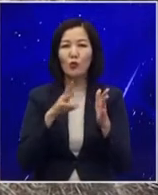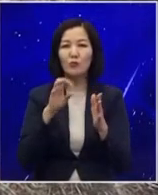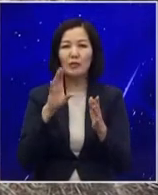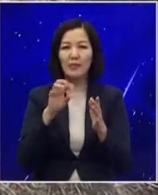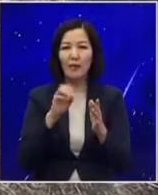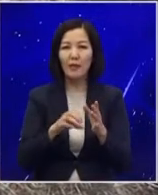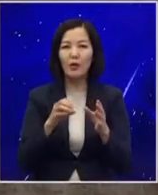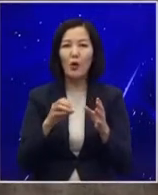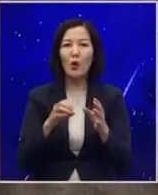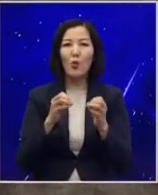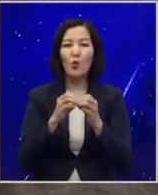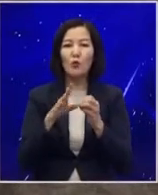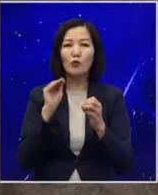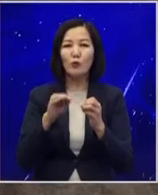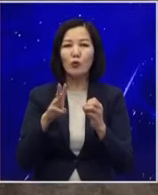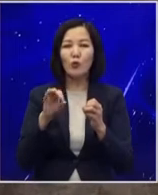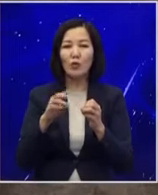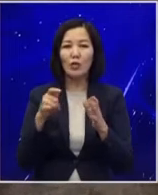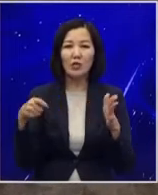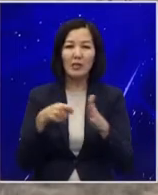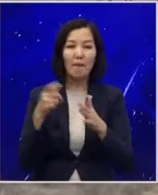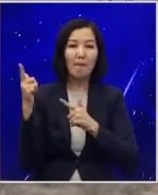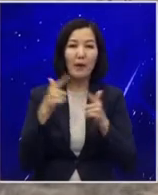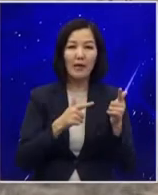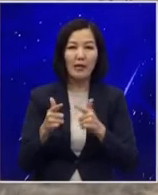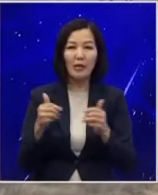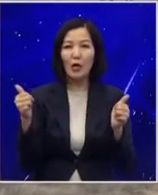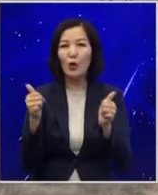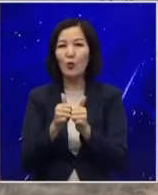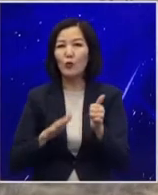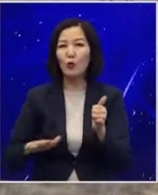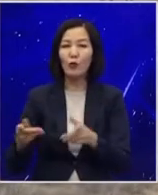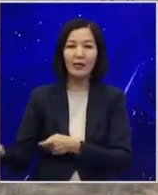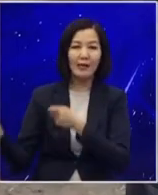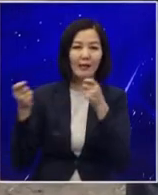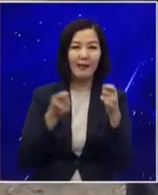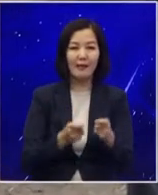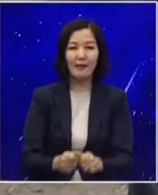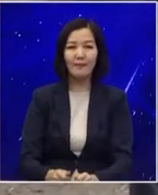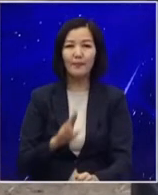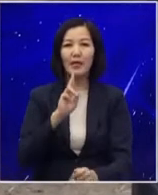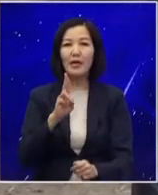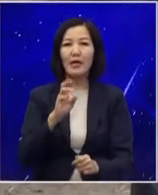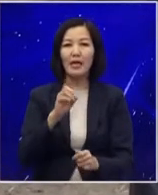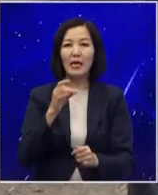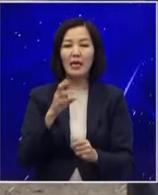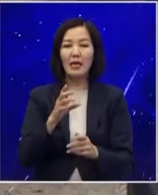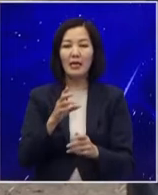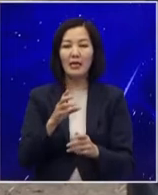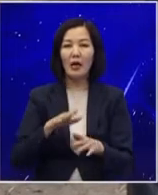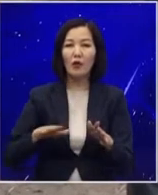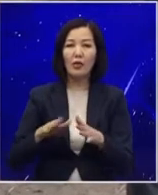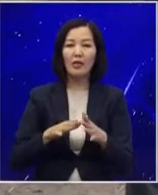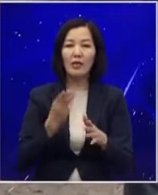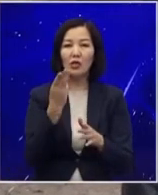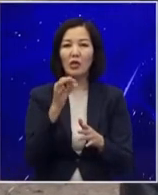тонна жем әзірленген. Науқан кезінде мұның бір бөлігі көрші аудандардан жеткізіліпті. Кеген ауданынан шабындық алдық. Оның